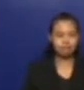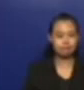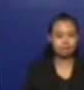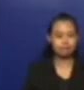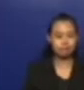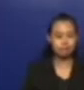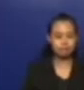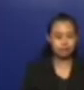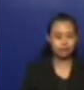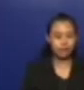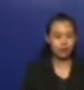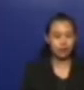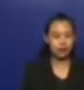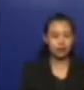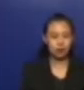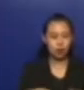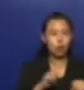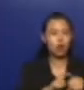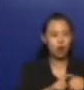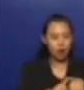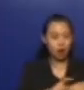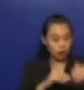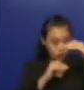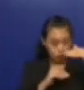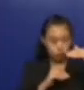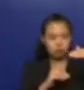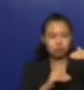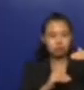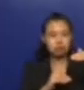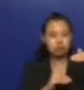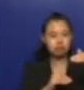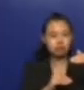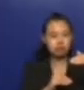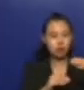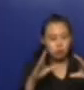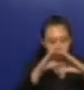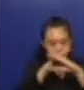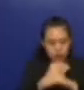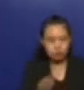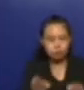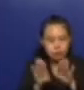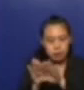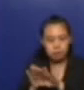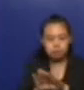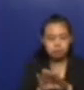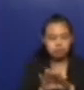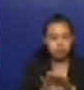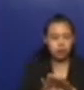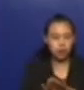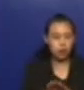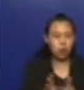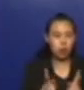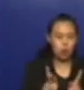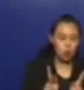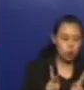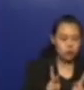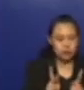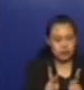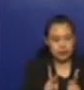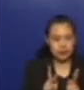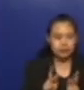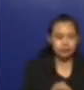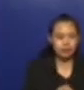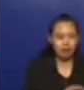แถมไปประกาศเคอร์ฟิวไม่ว่ากันเพราะในช่วงนั้นนี่กลัวจริงๆครับจนเป็นโรคจิตล้